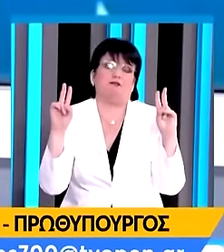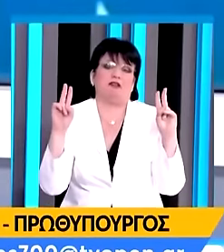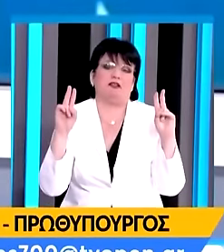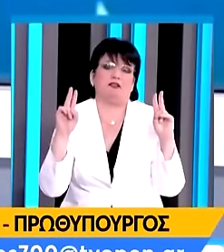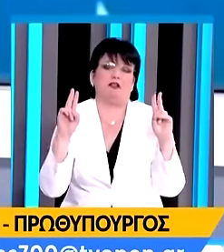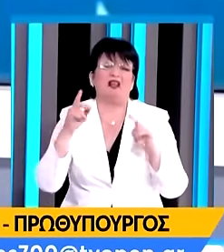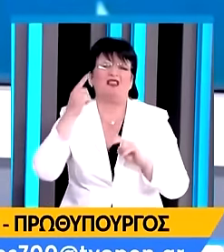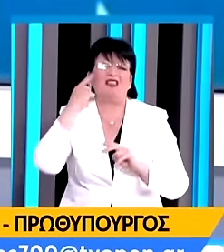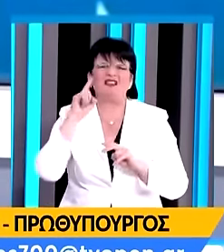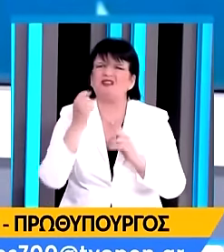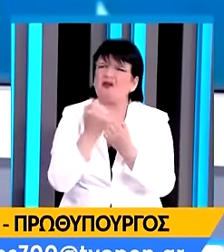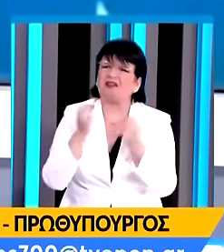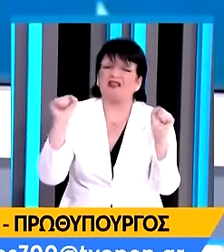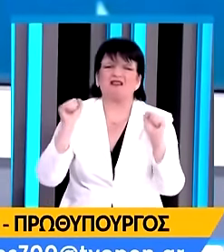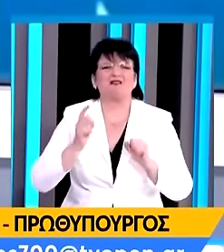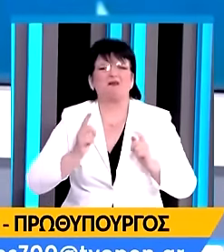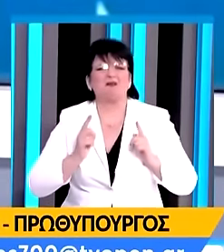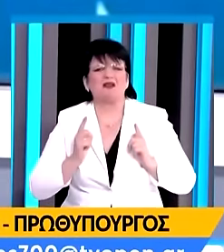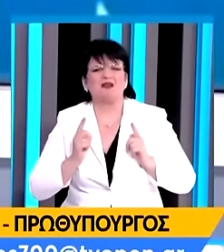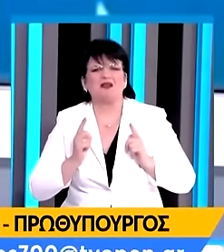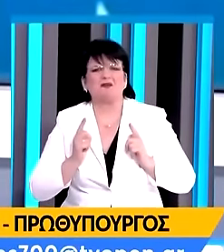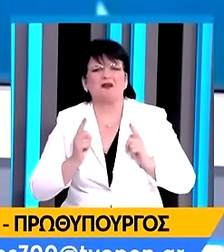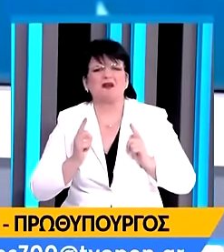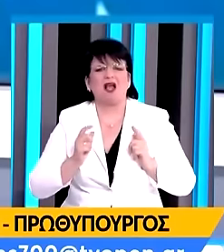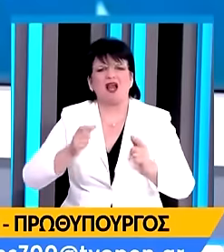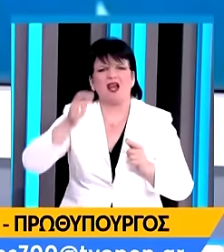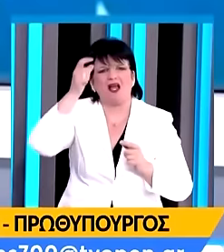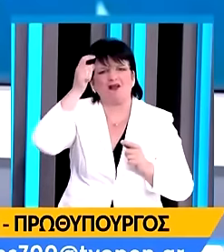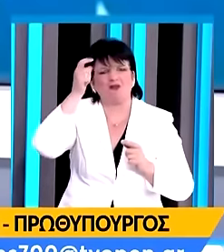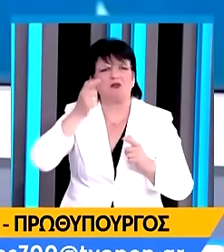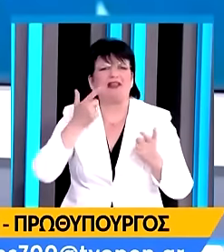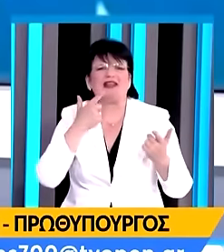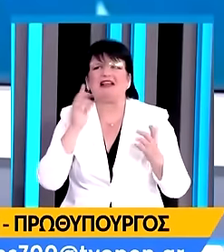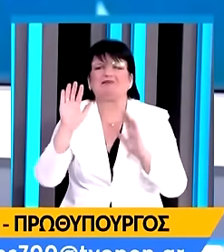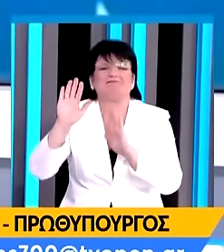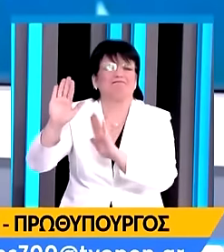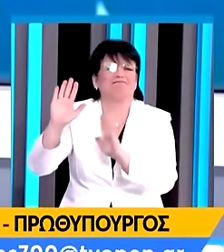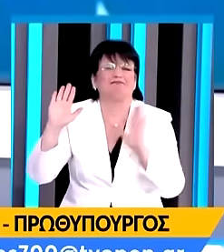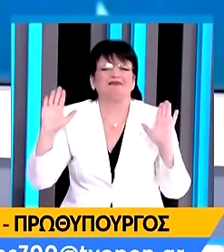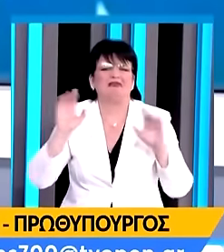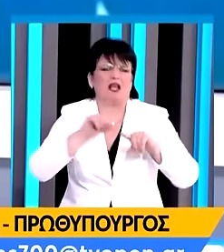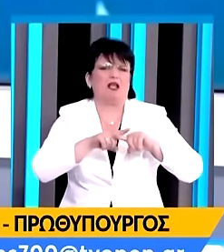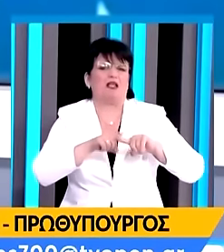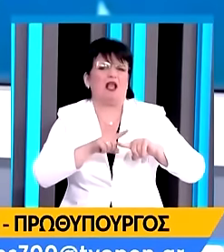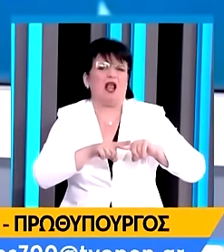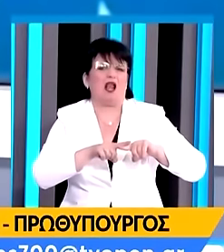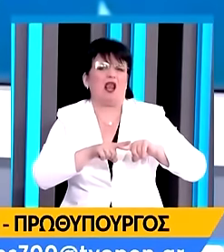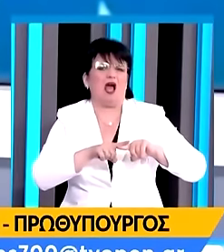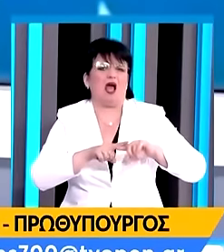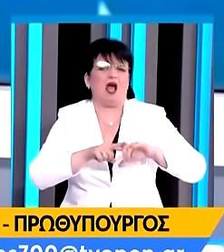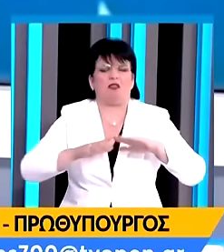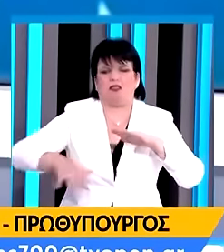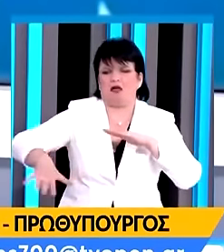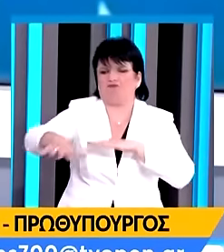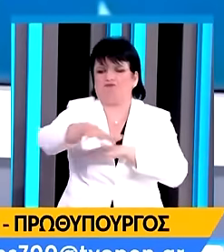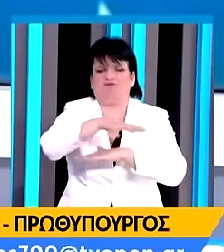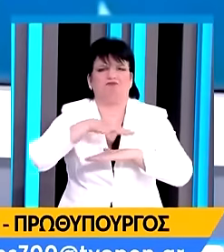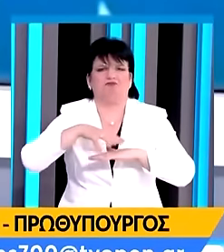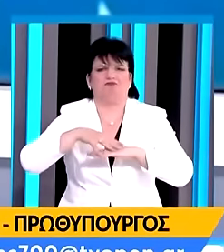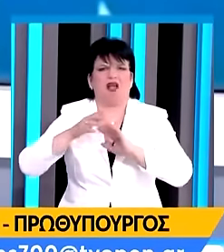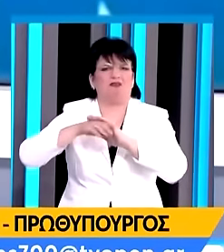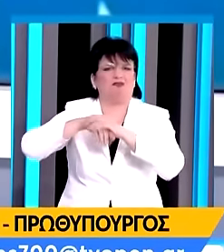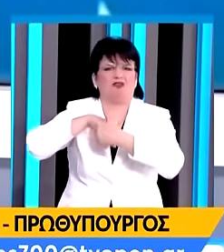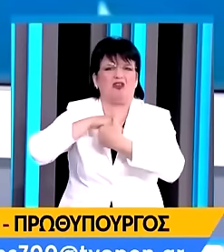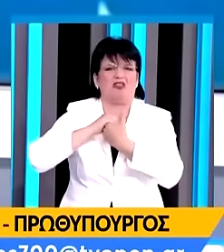Δεν ξέρω αν περίμενα αντίδραση, αλλά δεν είναι ζήτημα το οποίο αφορά την Τουρκία. Το τι κάνει η Ελλάδα στην προστασία του περιβάλλοντος εντός της ζώνης κυριαρχίας της δεν